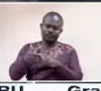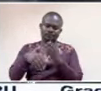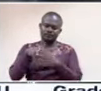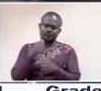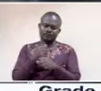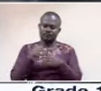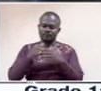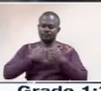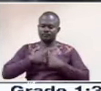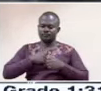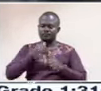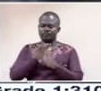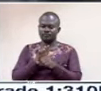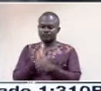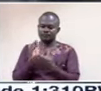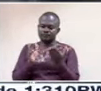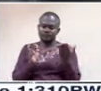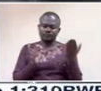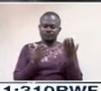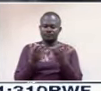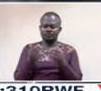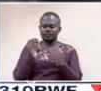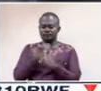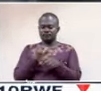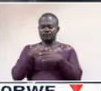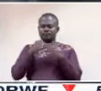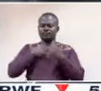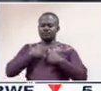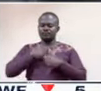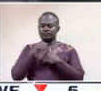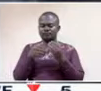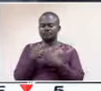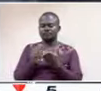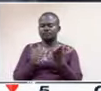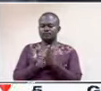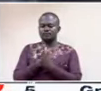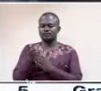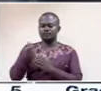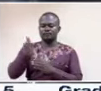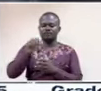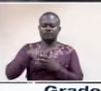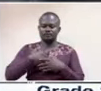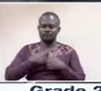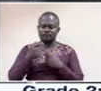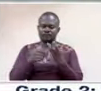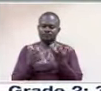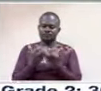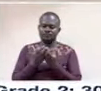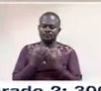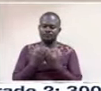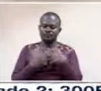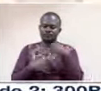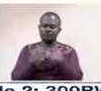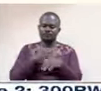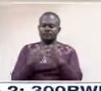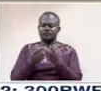mu Rwanda, cyane cyane ko boroherezwa cyane mu Rwanda gushora imari zabo mu Rwanda mu bijyanye n'inganda. Mu Rwanda